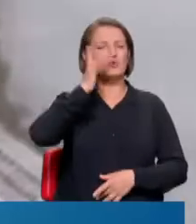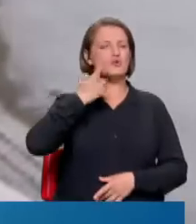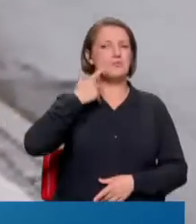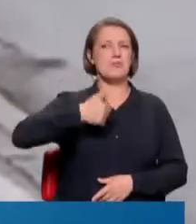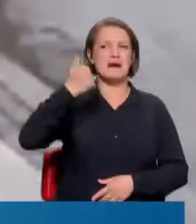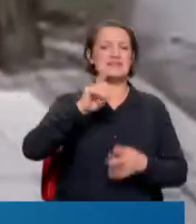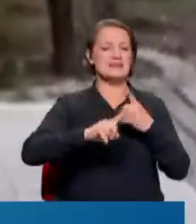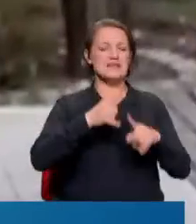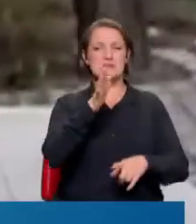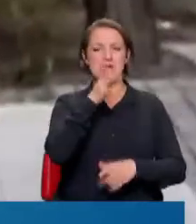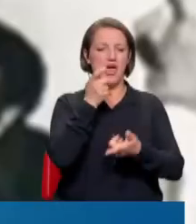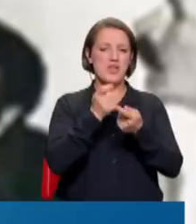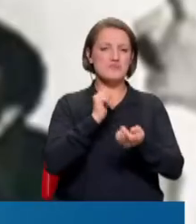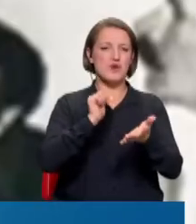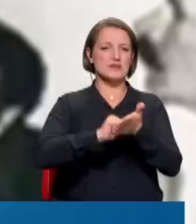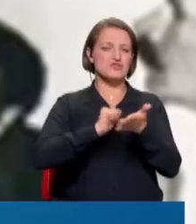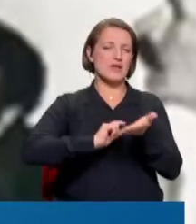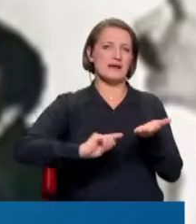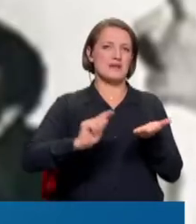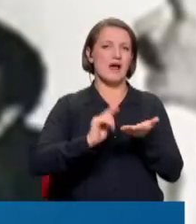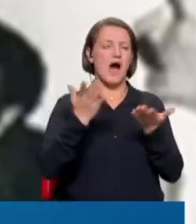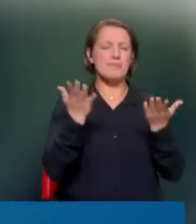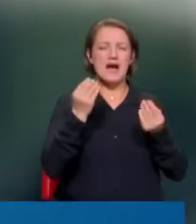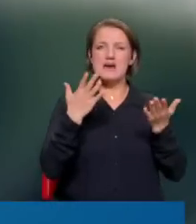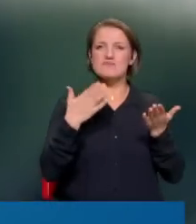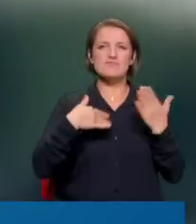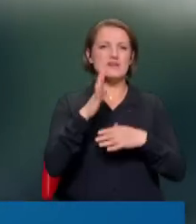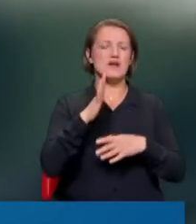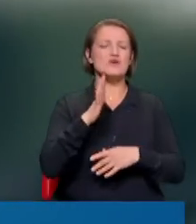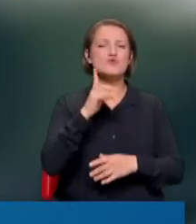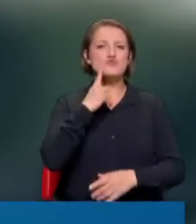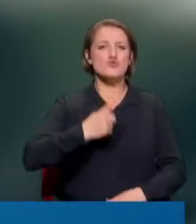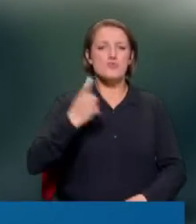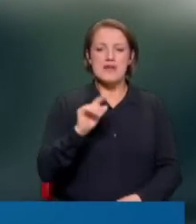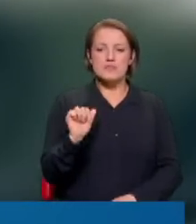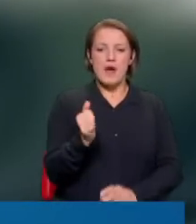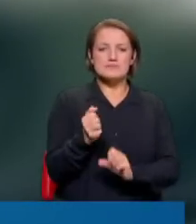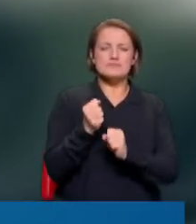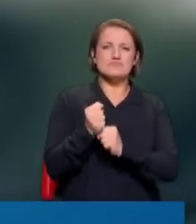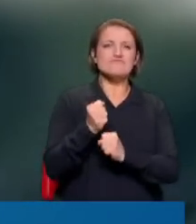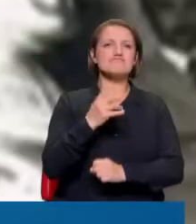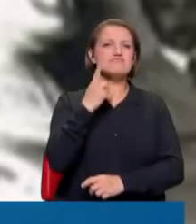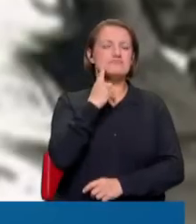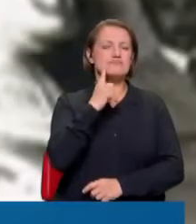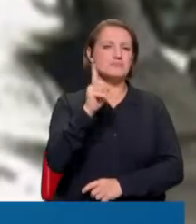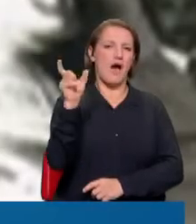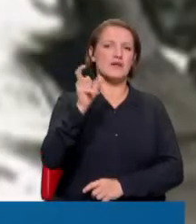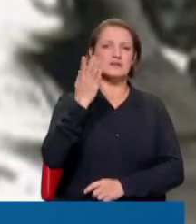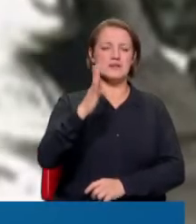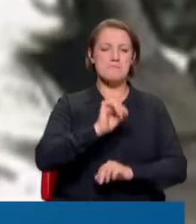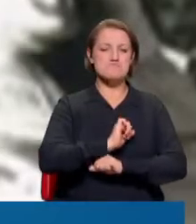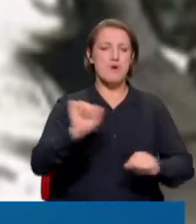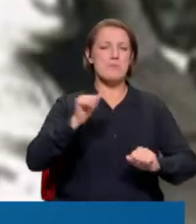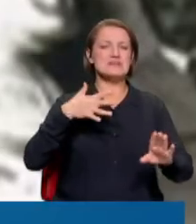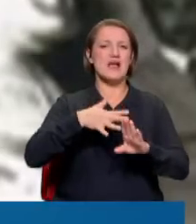siyaset bilimci eğitimci gazeteci yazar Ama en çok da Cumhuriyet değerlerine sıkı sıkıya bağlı Atatürkçü bir Aydın bombalı